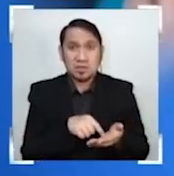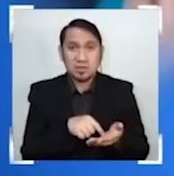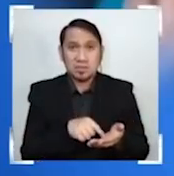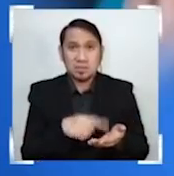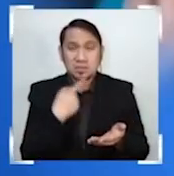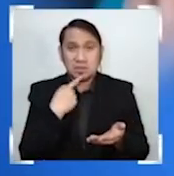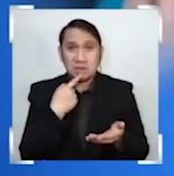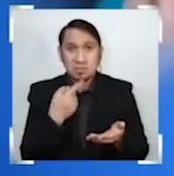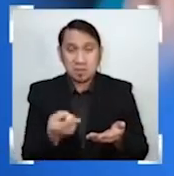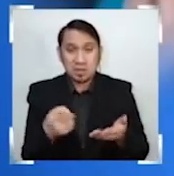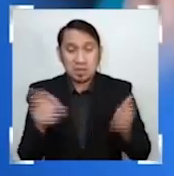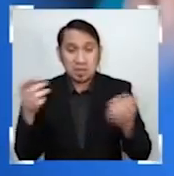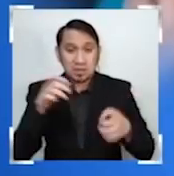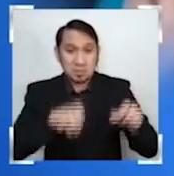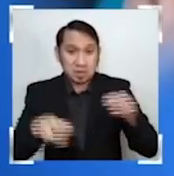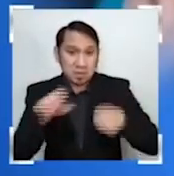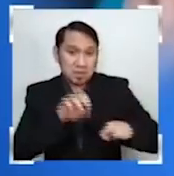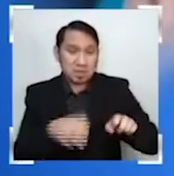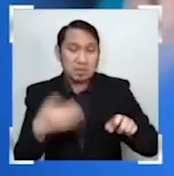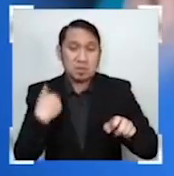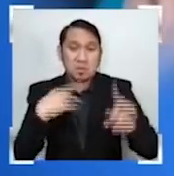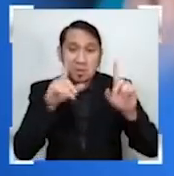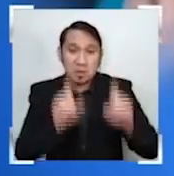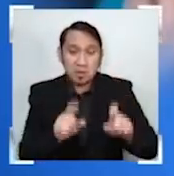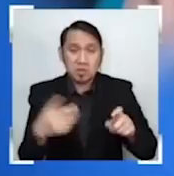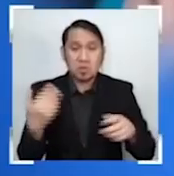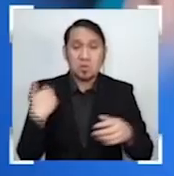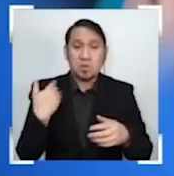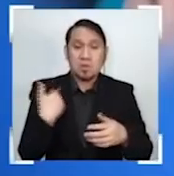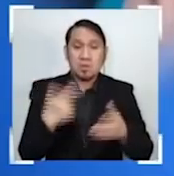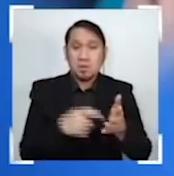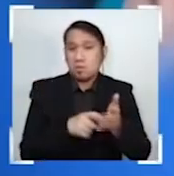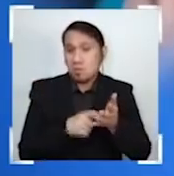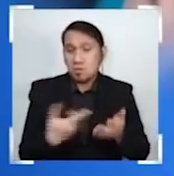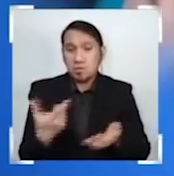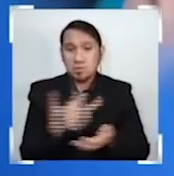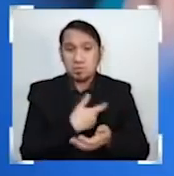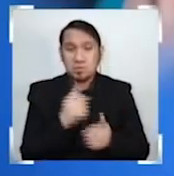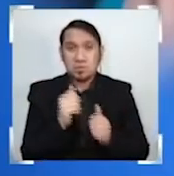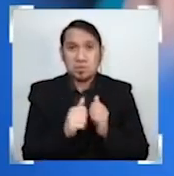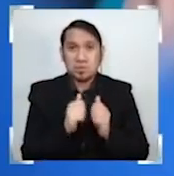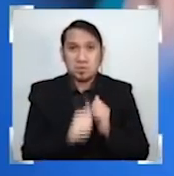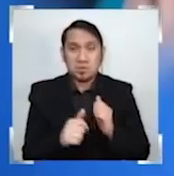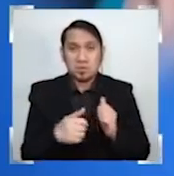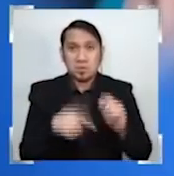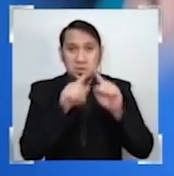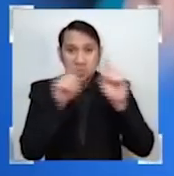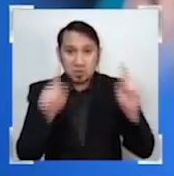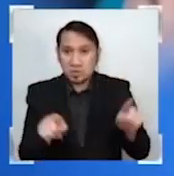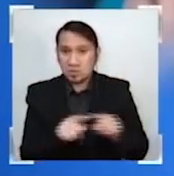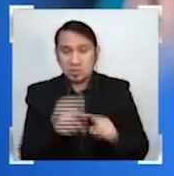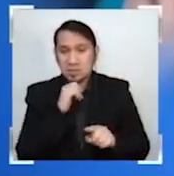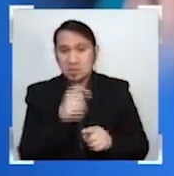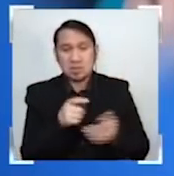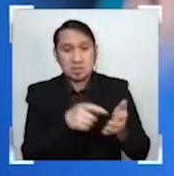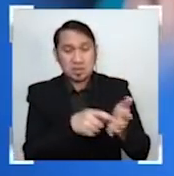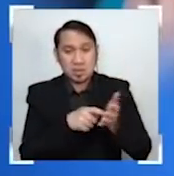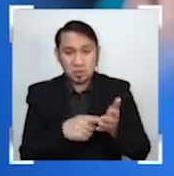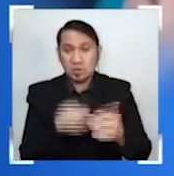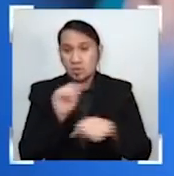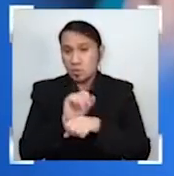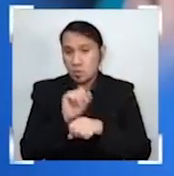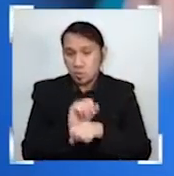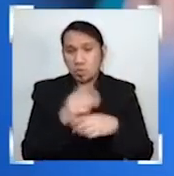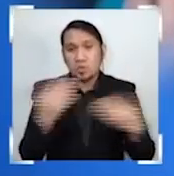experimental. Tapos walang mandatory vaccination. Word for word yan, yung vaccine card hindi mandatory. Sa trabaho, sa